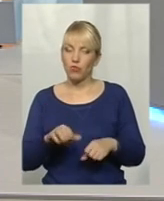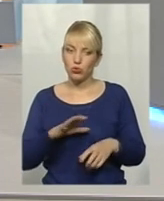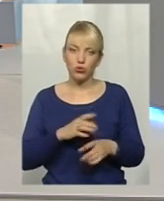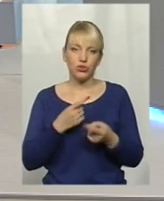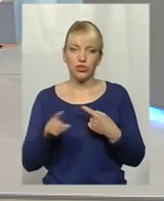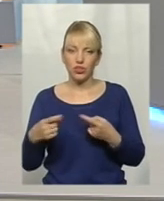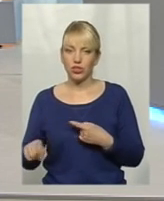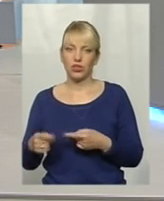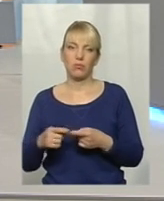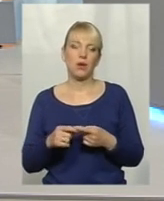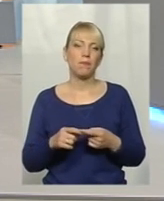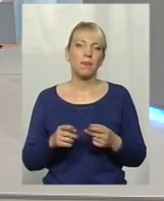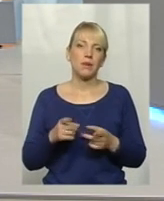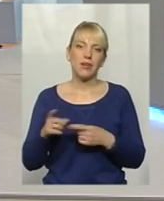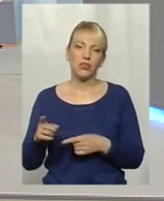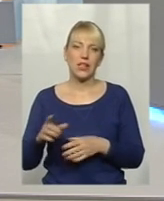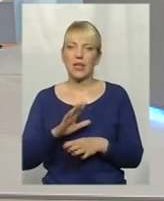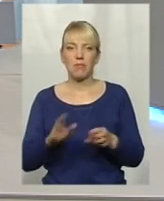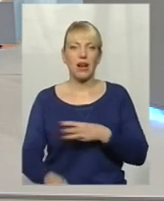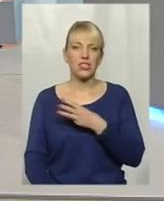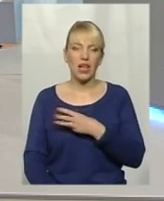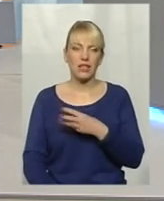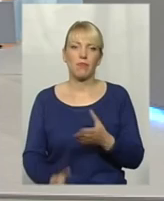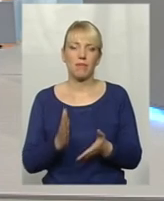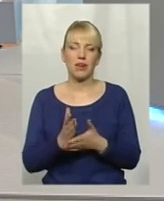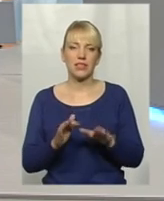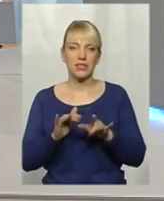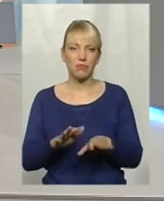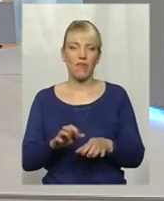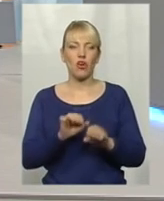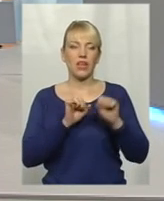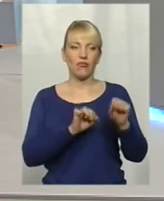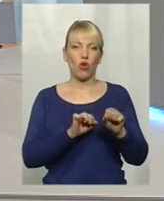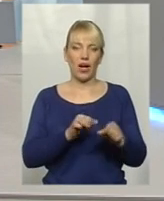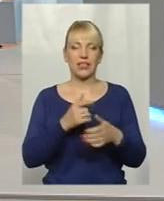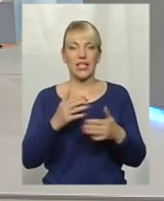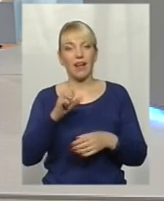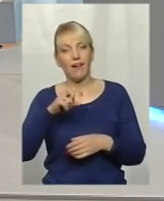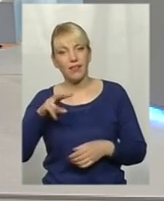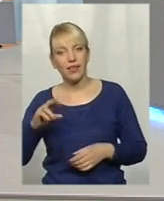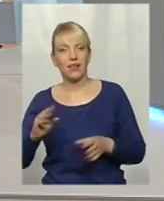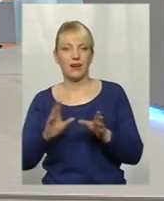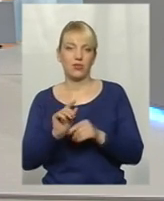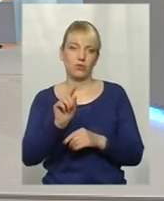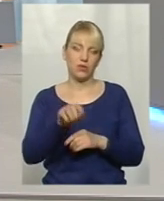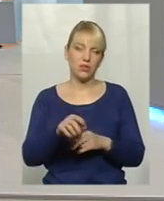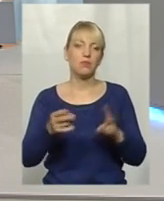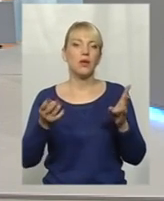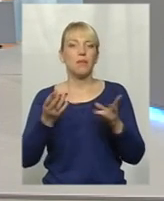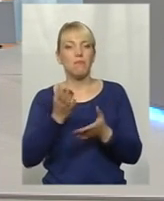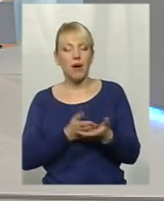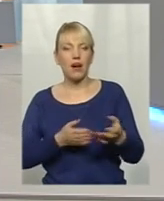іншими пересторогами, небажанням мати справу з адвокатом, з чиновниками і так далі. Але разом з тим